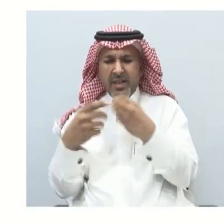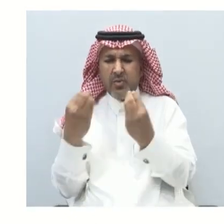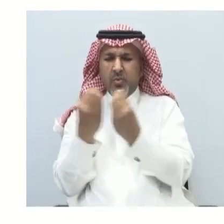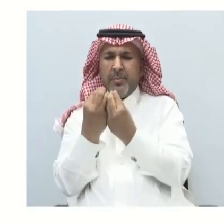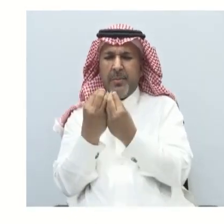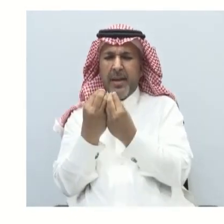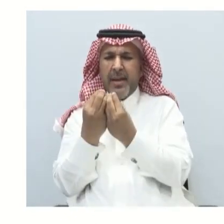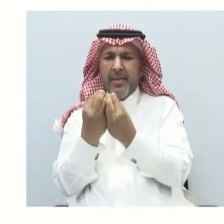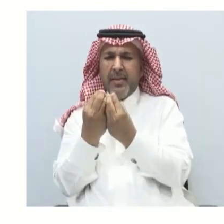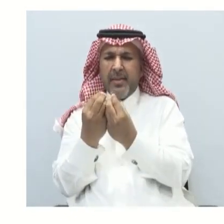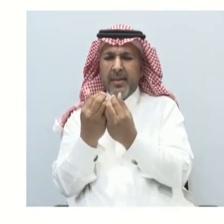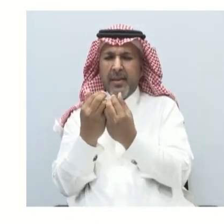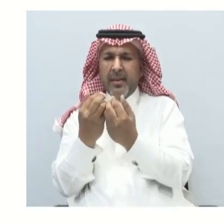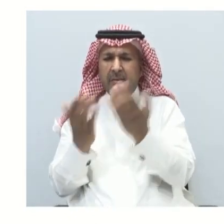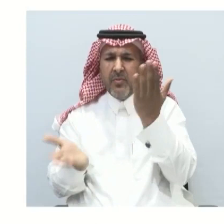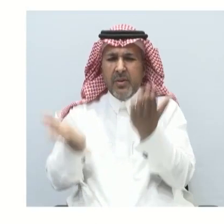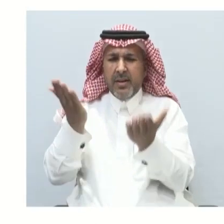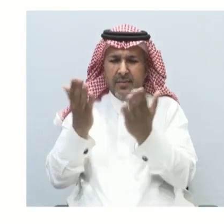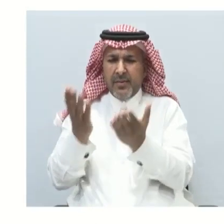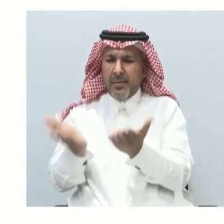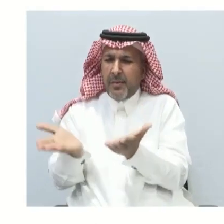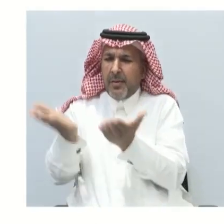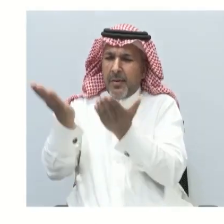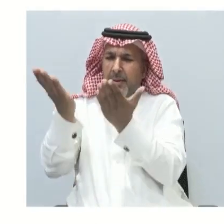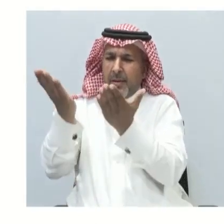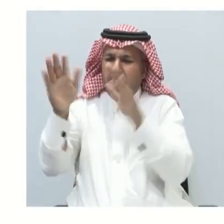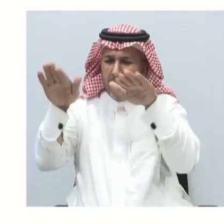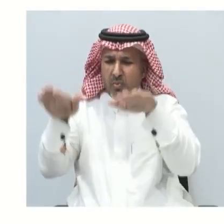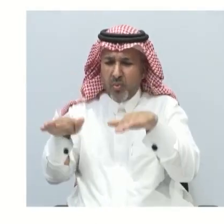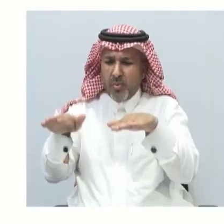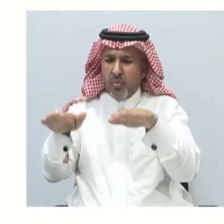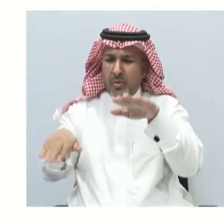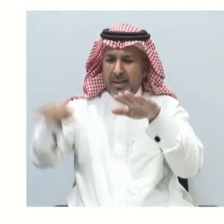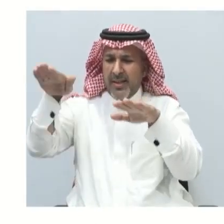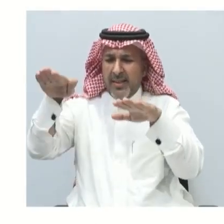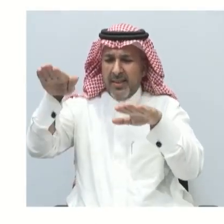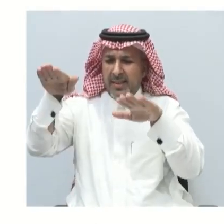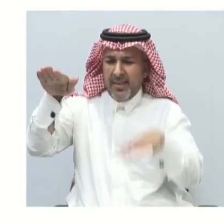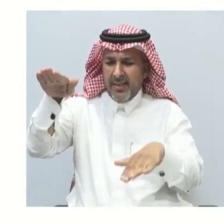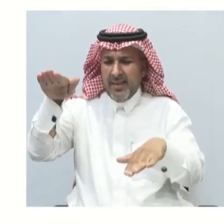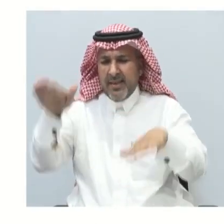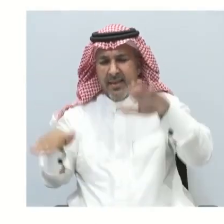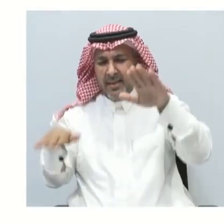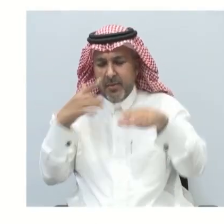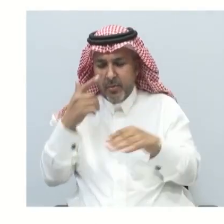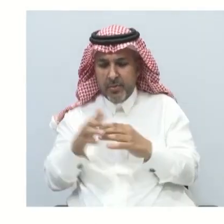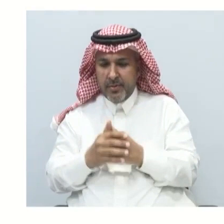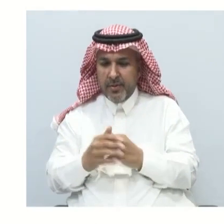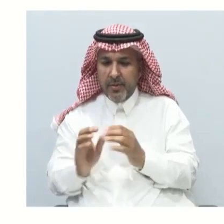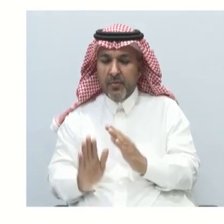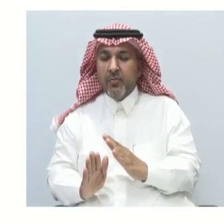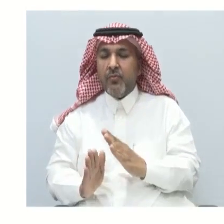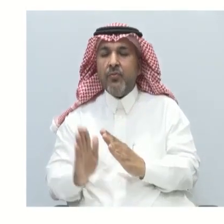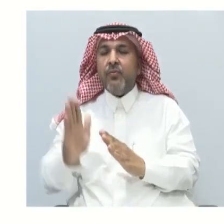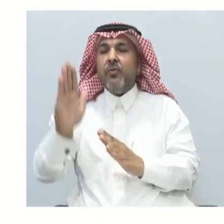ولا لا يوجد ارتباط لكل شكل انتشار مما ياتي لاحظ هنا البيانات يعني في الغالب انها صاعده للاعلى فيعتبر